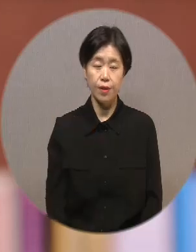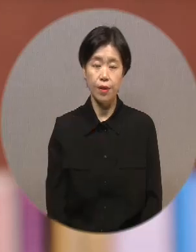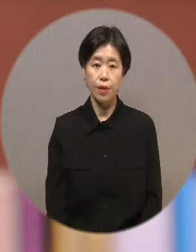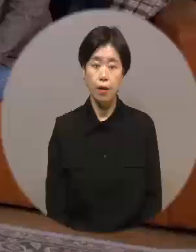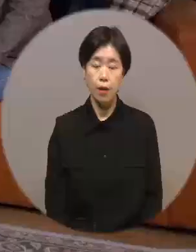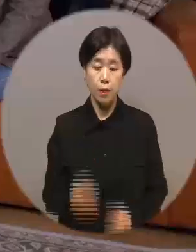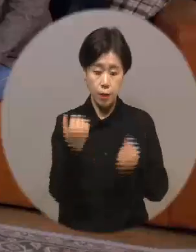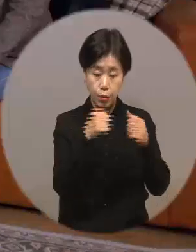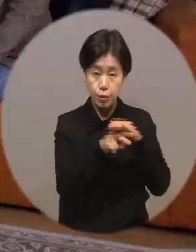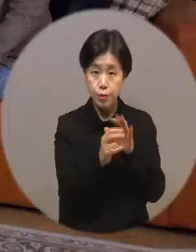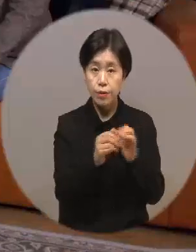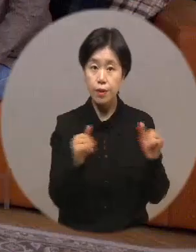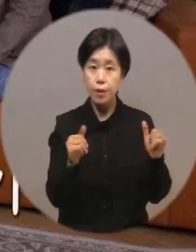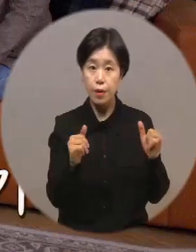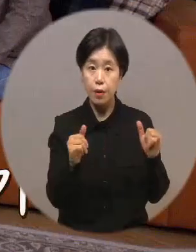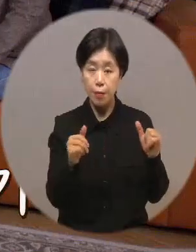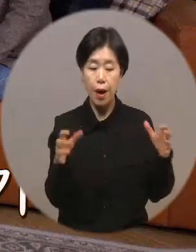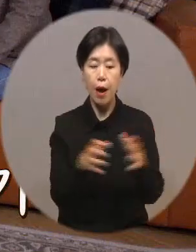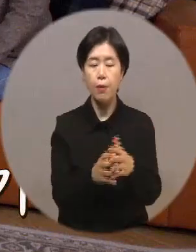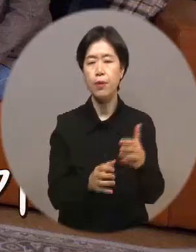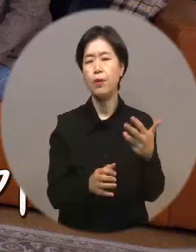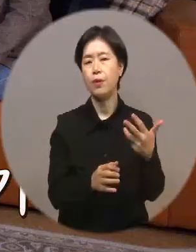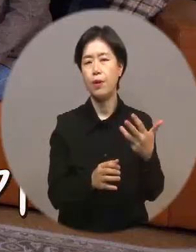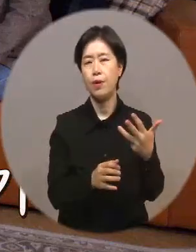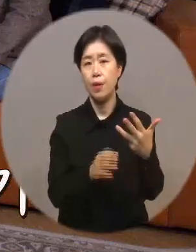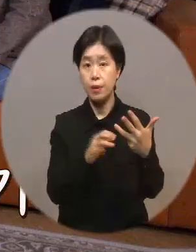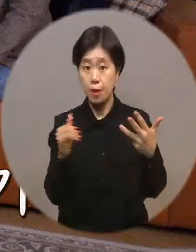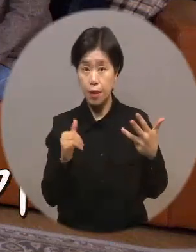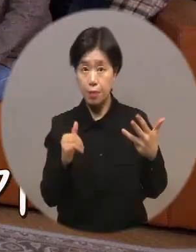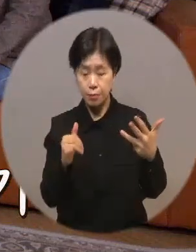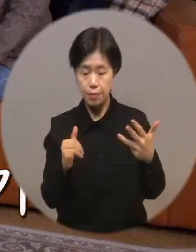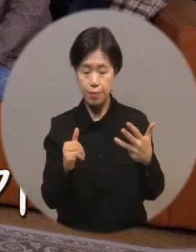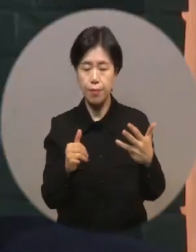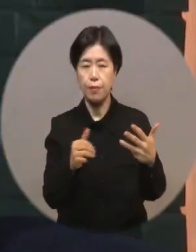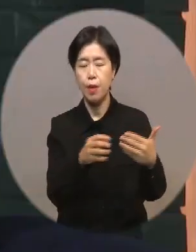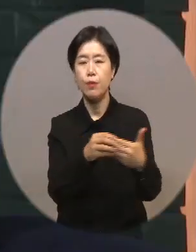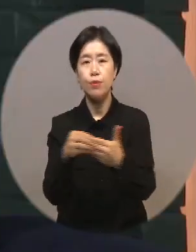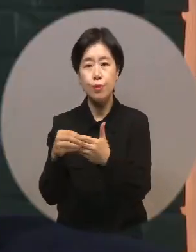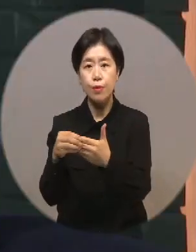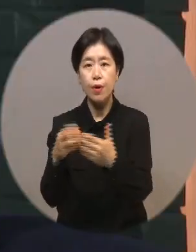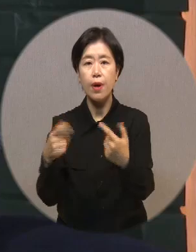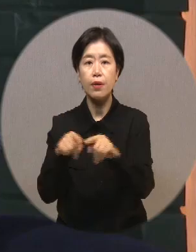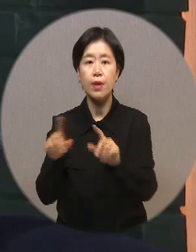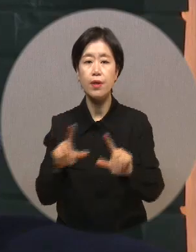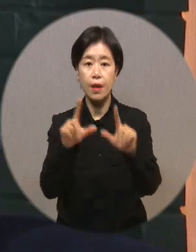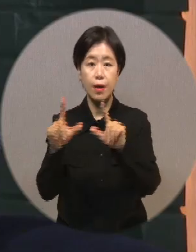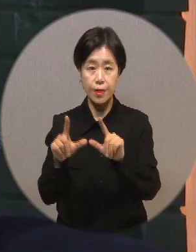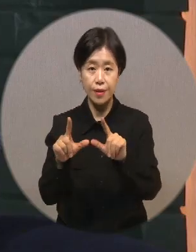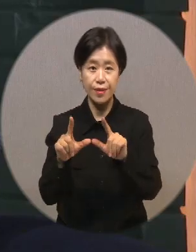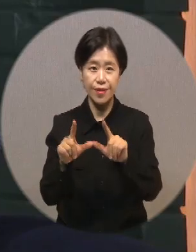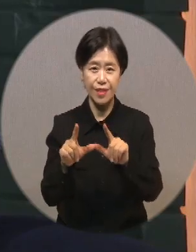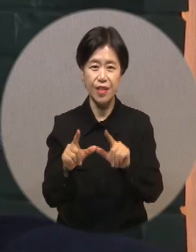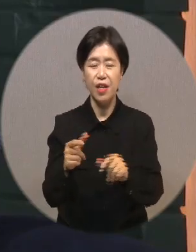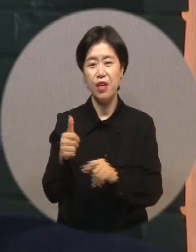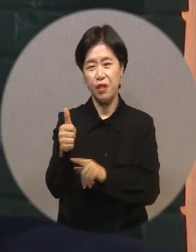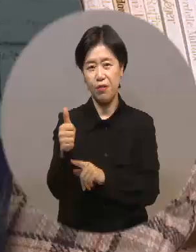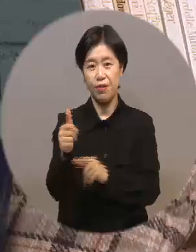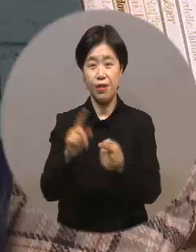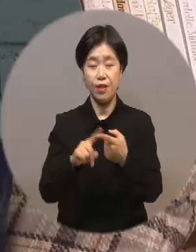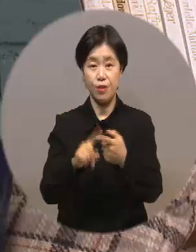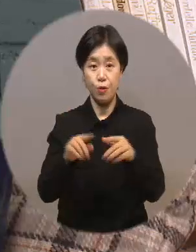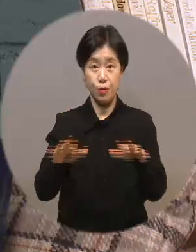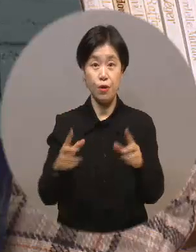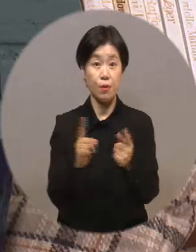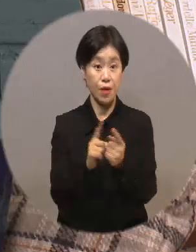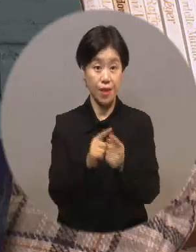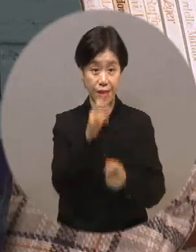8명과 함께 생활을 해가고 있는 총각 엄마 김태훈 대표님과 이야기를 계속해 나가도록 하겠습니다. 오늘도 남인희 씨 미래